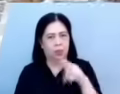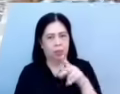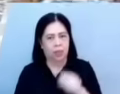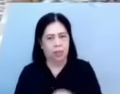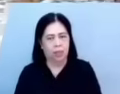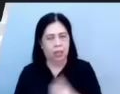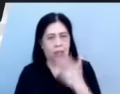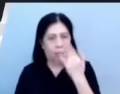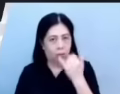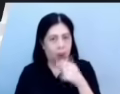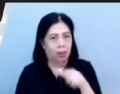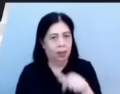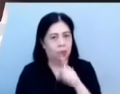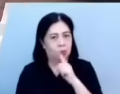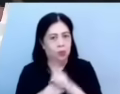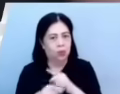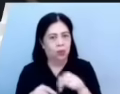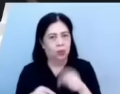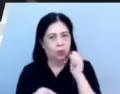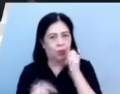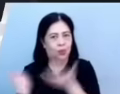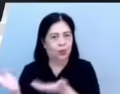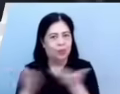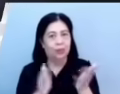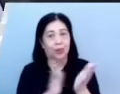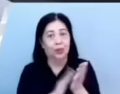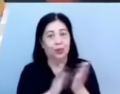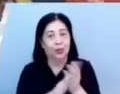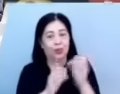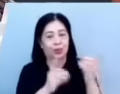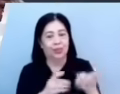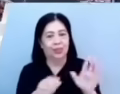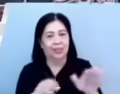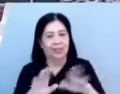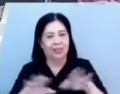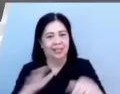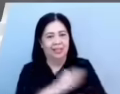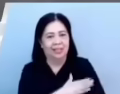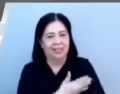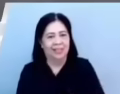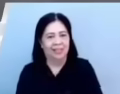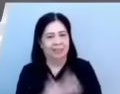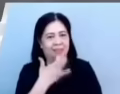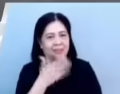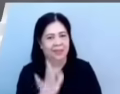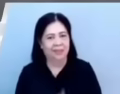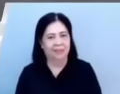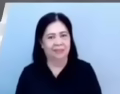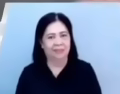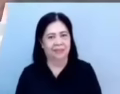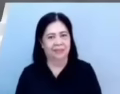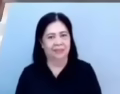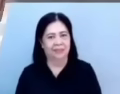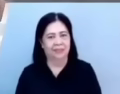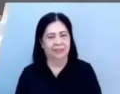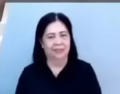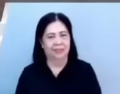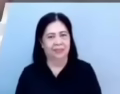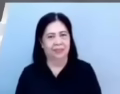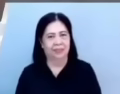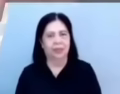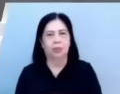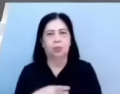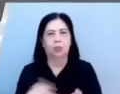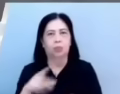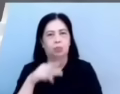nga ang potluck niya sa school fellowship ng kanyang anak. Masarap siya. Tapos yung puro kasi yung laman, hindi